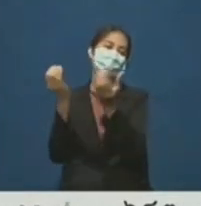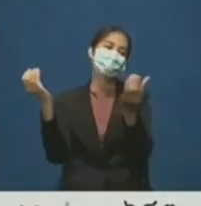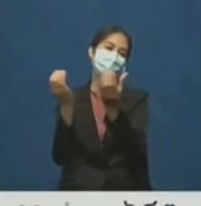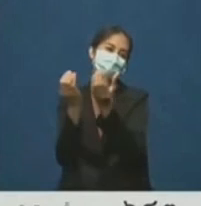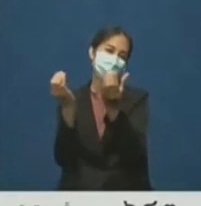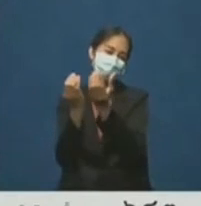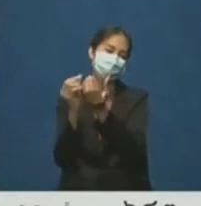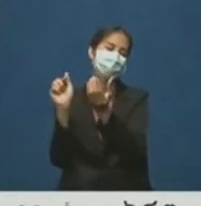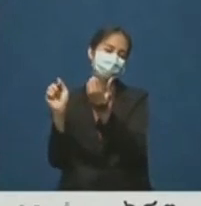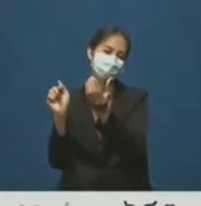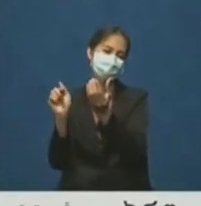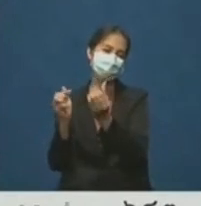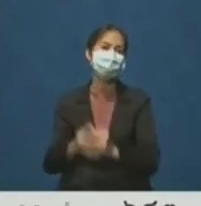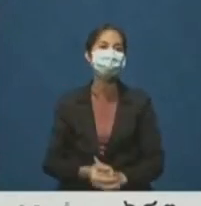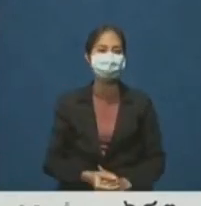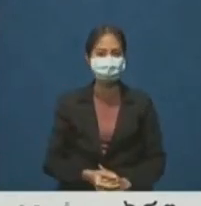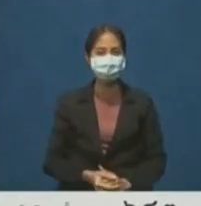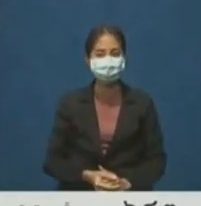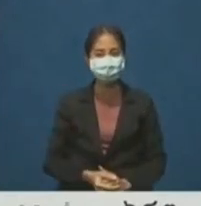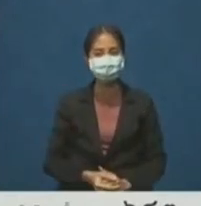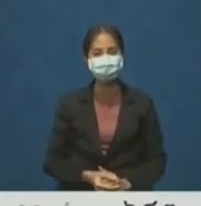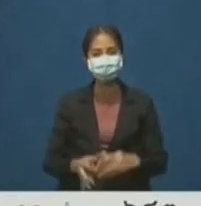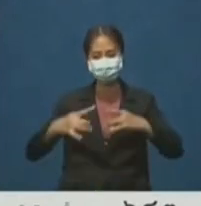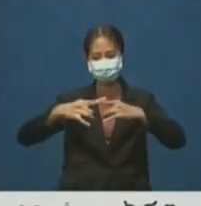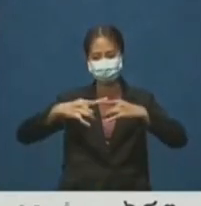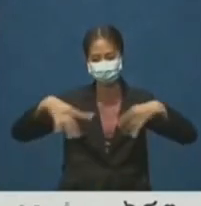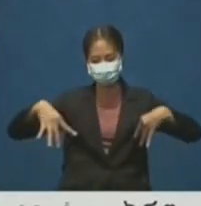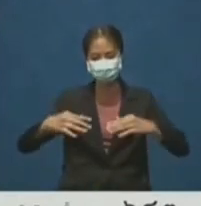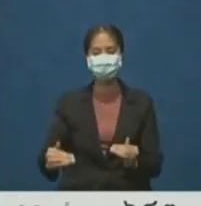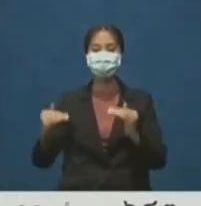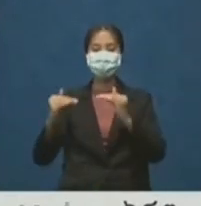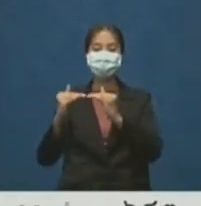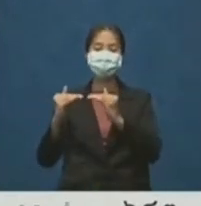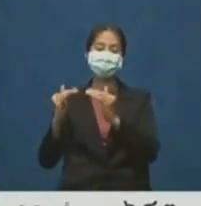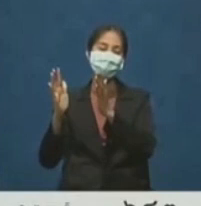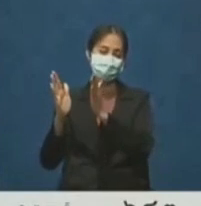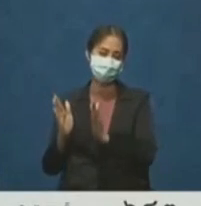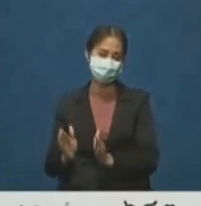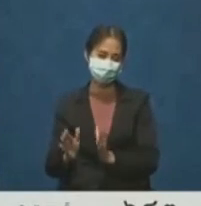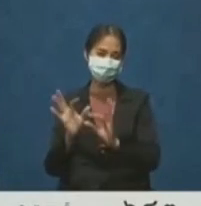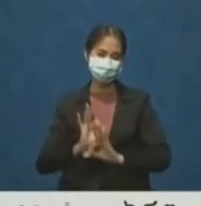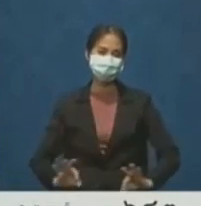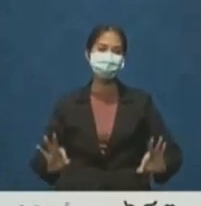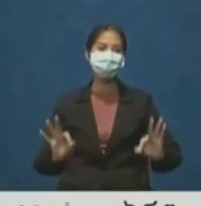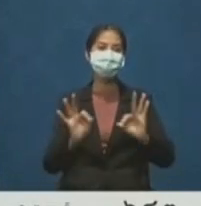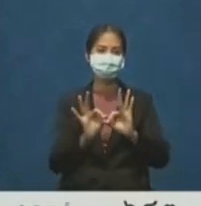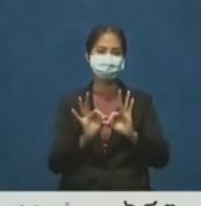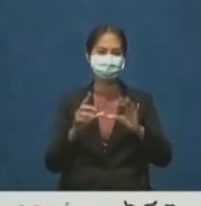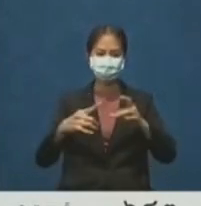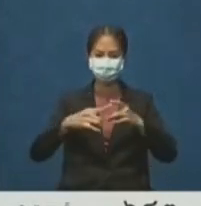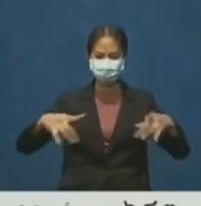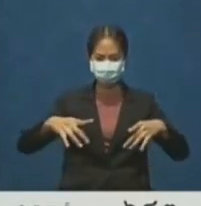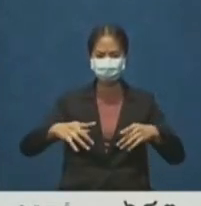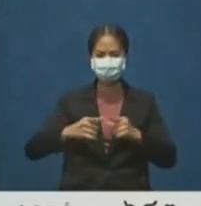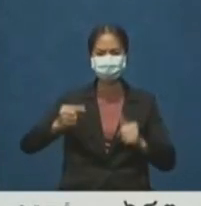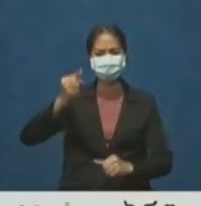รมนูญที่ใช้อยู่ปัจจุบันและขัดกับหลักการสิทธิมนุษยชนและโดยเฉพาะอย่างยิ่งขั